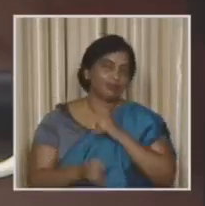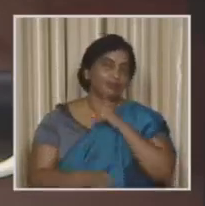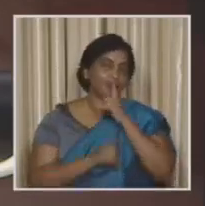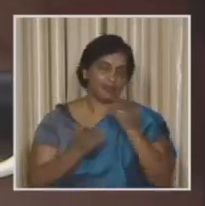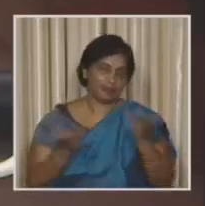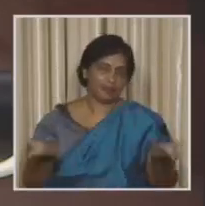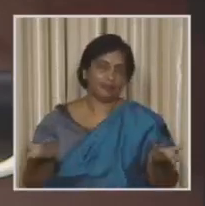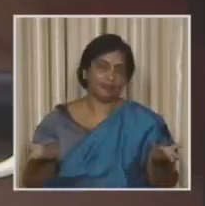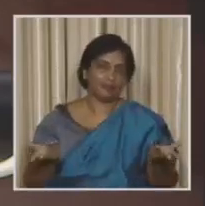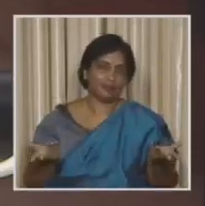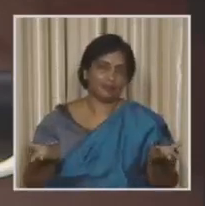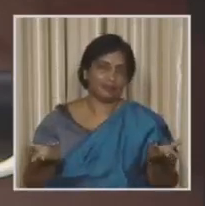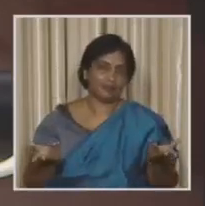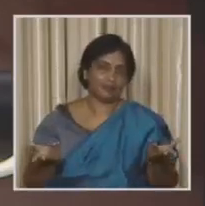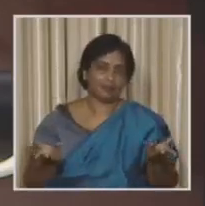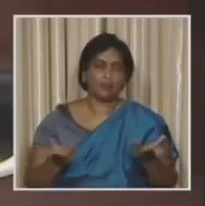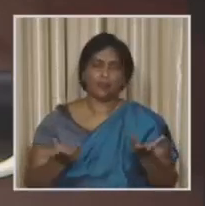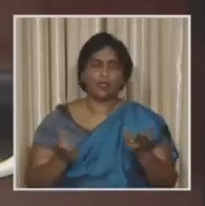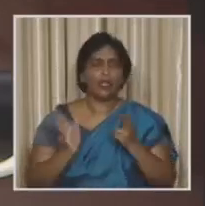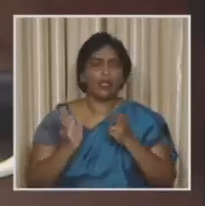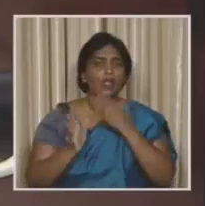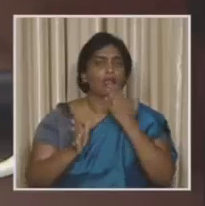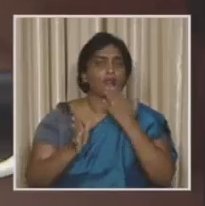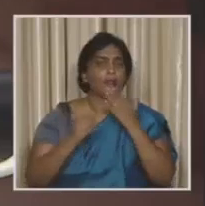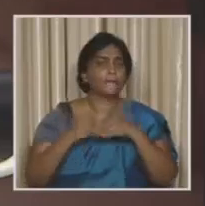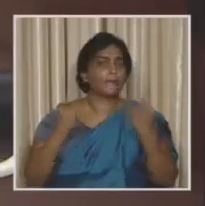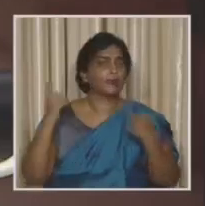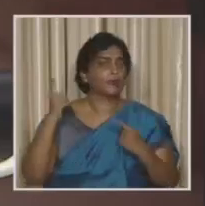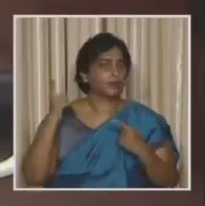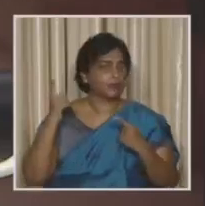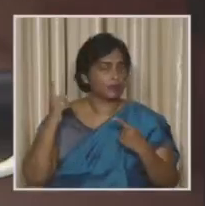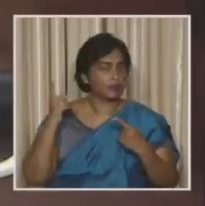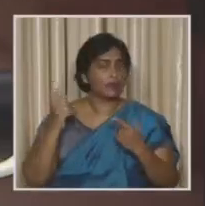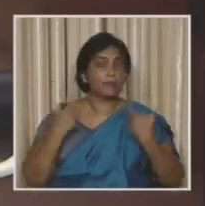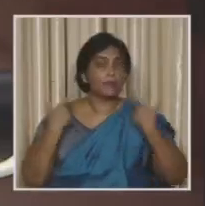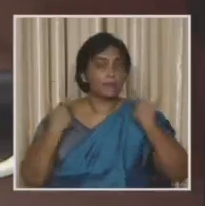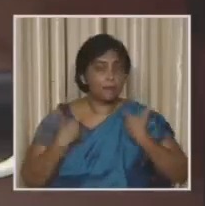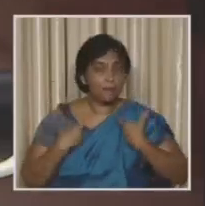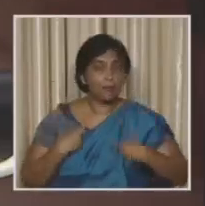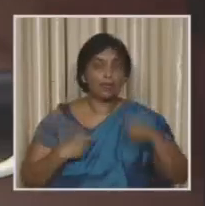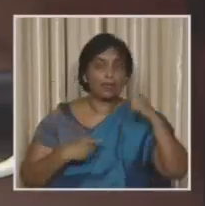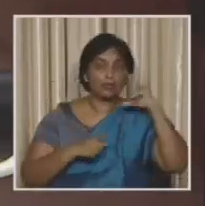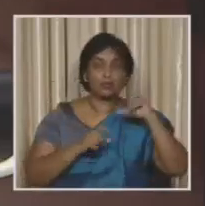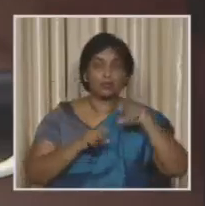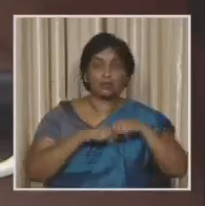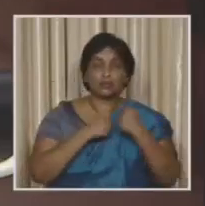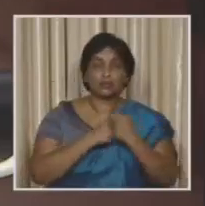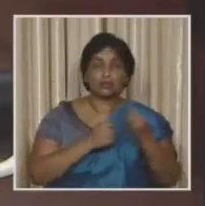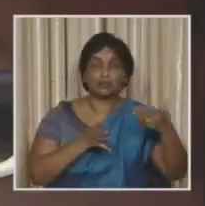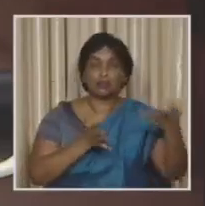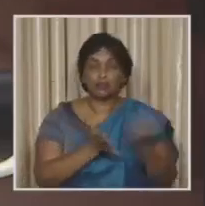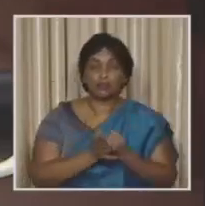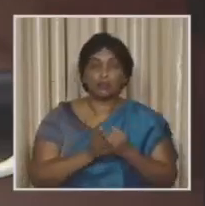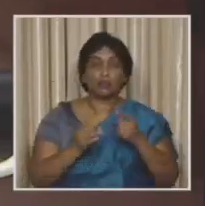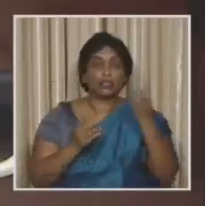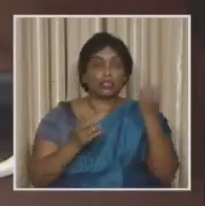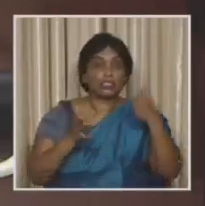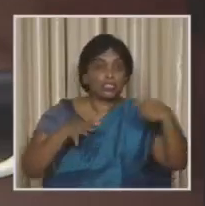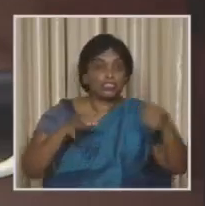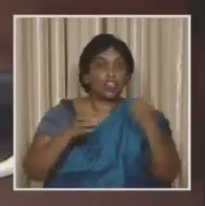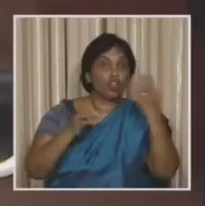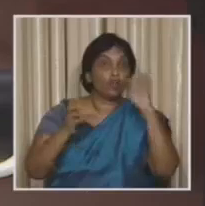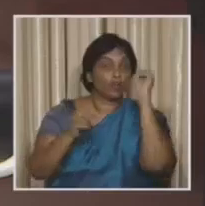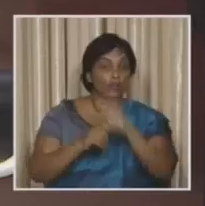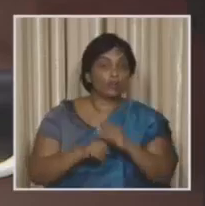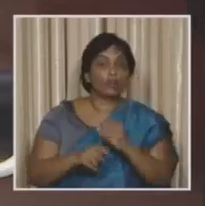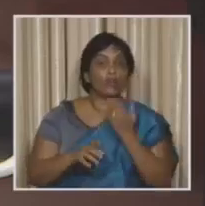මන්ත්‍රීතුමනි මේ එන නිව්යෝක් ටයිම්ස් පුවත්පත මහින්ද රාජපක්ෂ චීන සමගින් සල්ලි ගත්ත බව චෙක් පත් අංකික දැම්මනේ ඒක